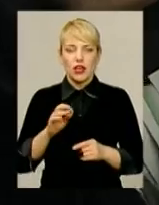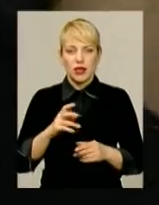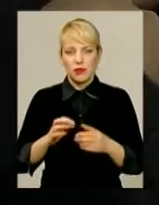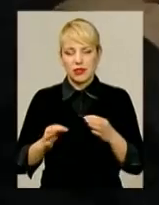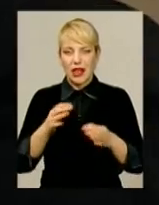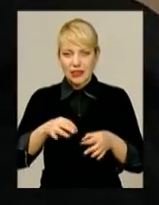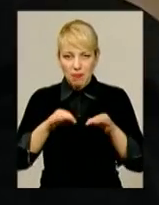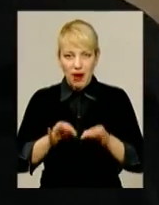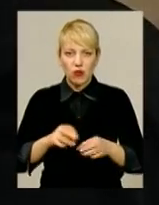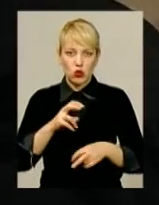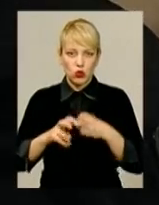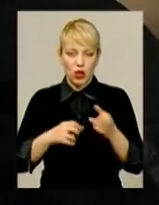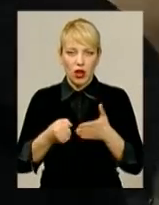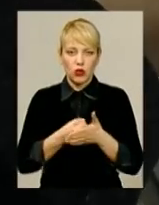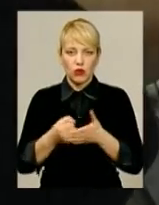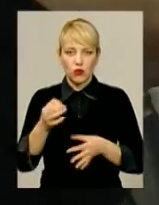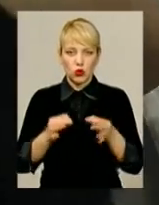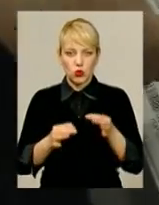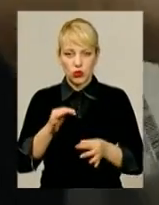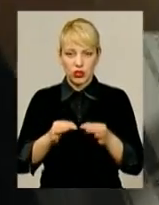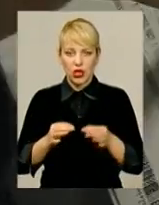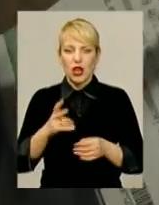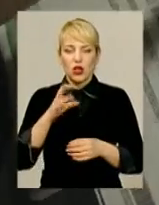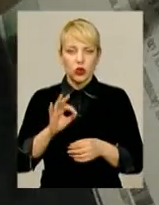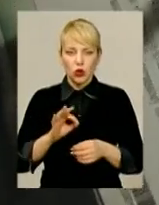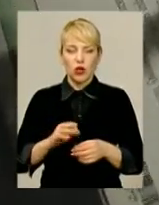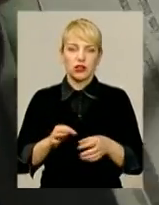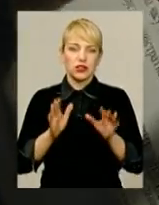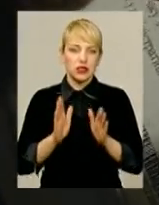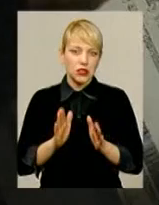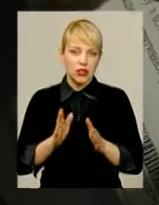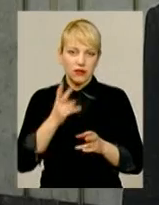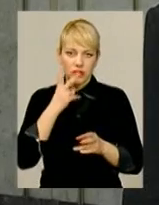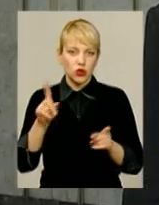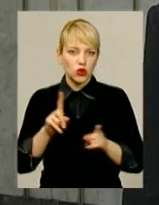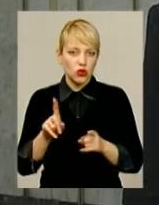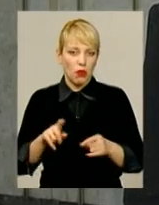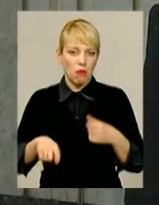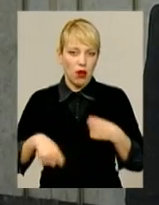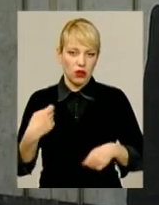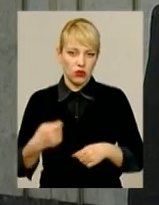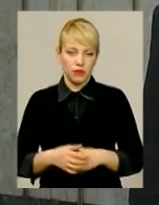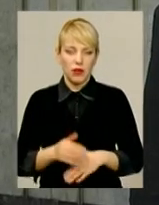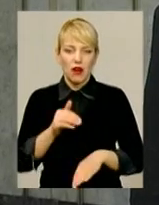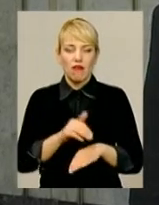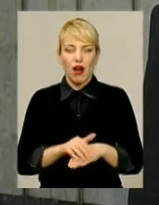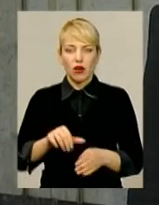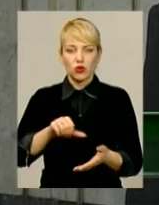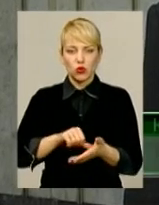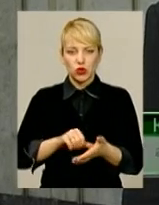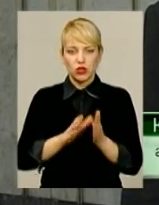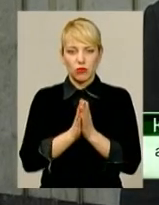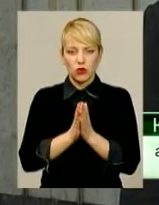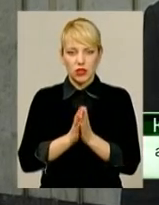до Хмельницького окружного адміністративного суду. Та от тільки схоже, що марно. Факт участі